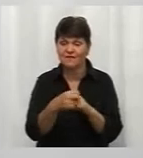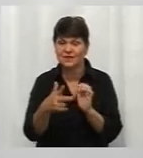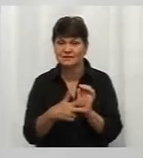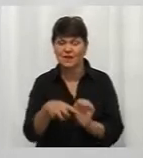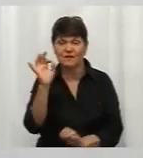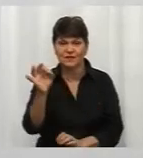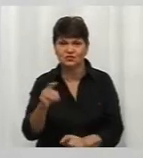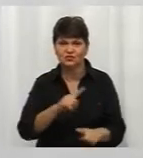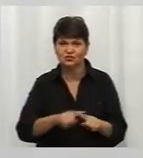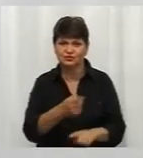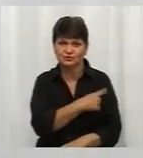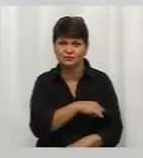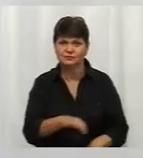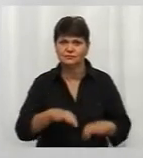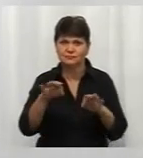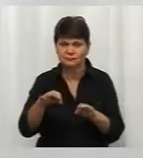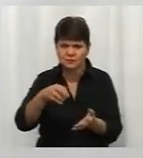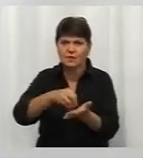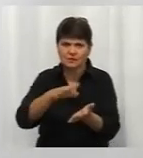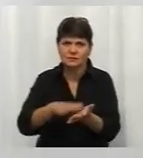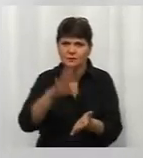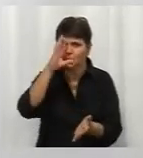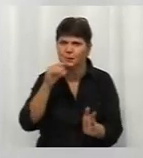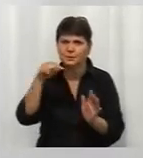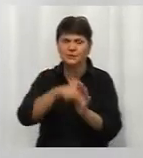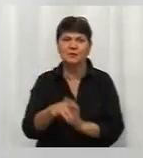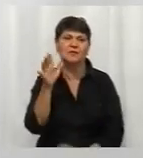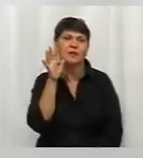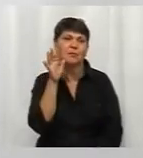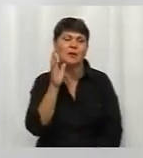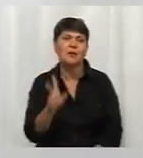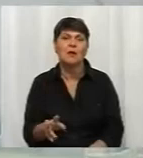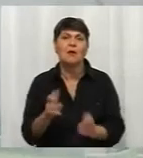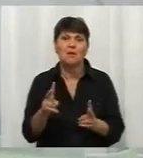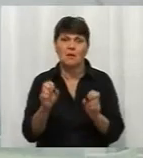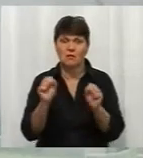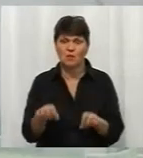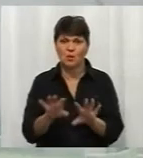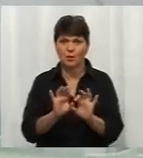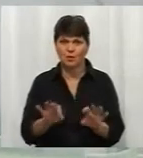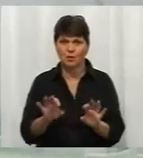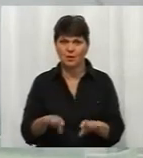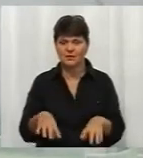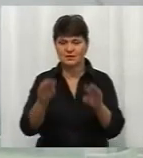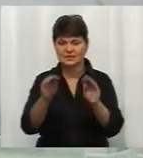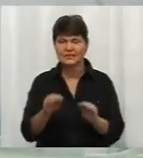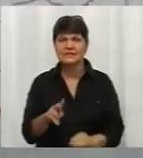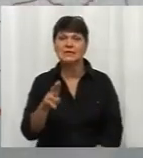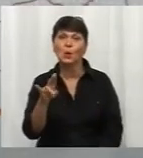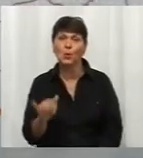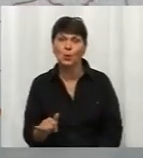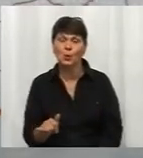17-18% швидких вкладається у визначений час. Як ви можете прокоментувати цю статистику?